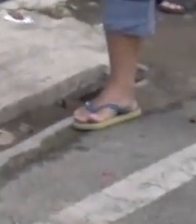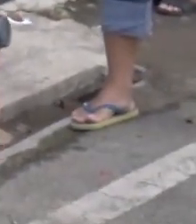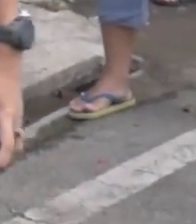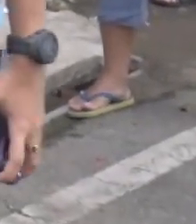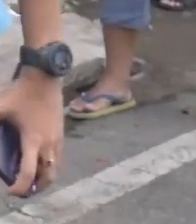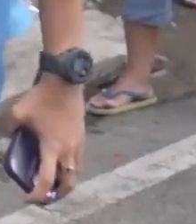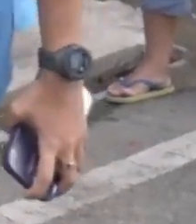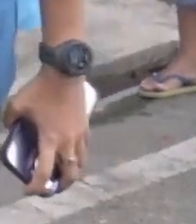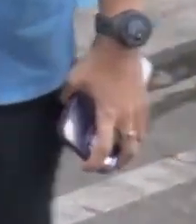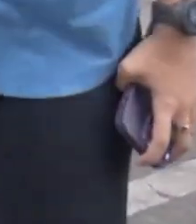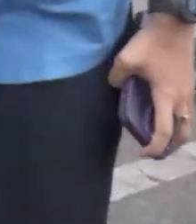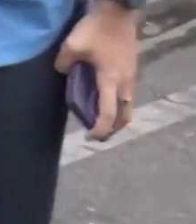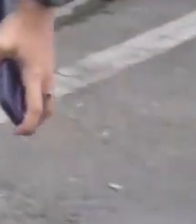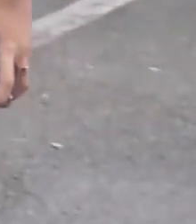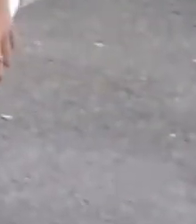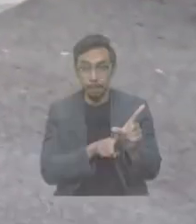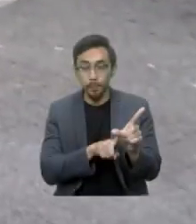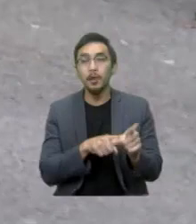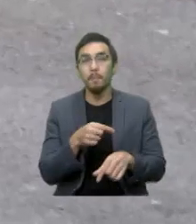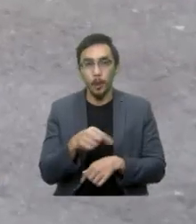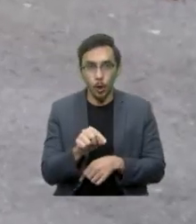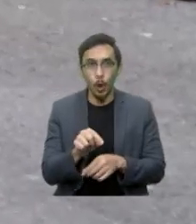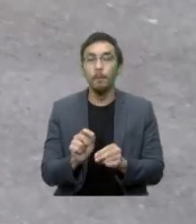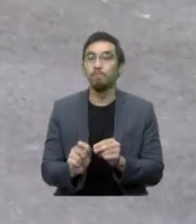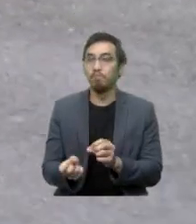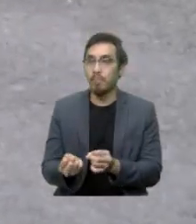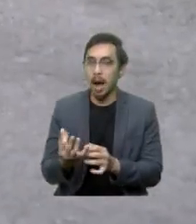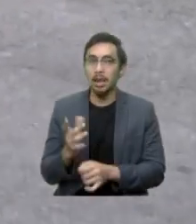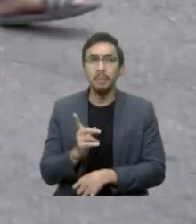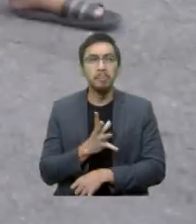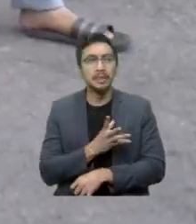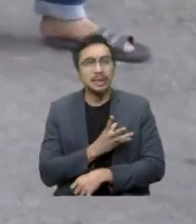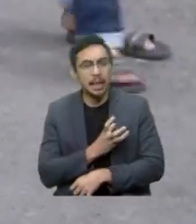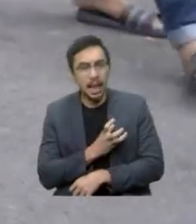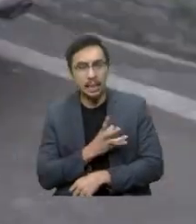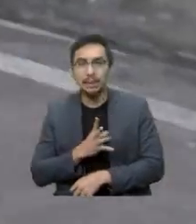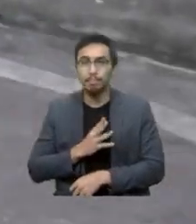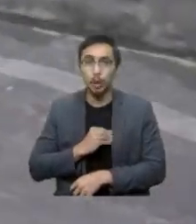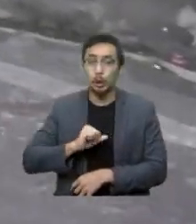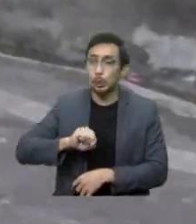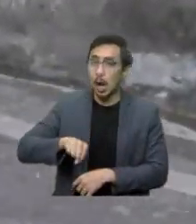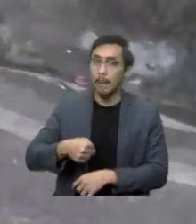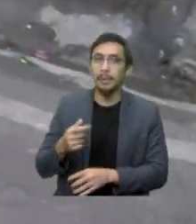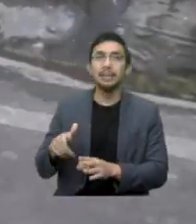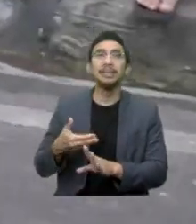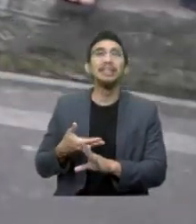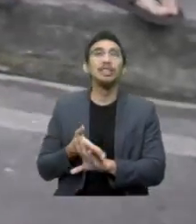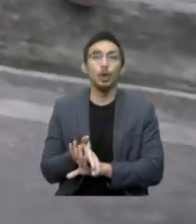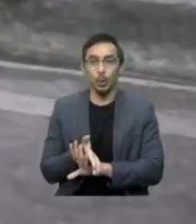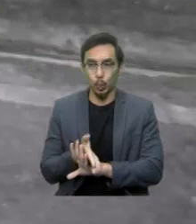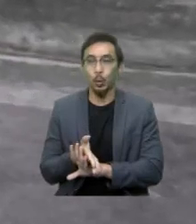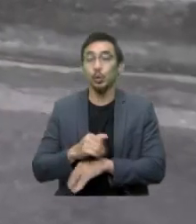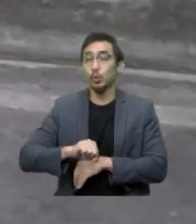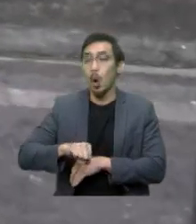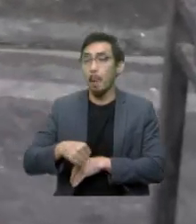yang mengaku sengaja melakukan aksinya karena sakit hati dan cemburu pada suaminya yang diduga selingkuh. Akibatnya sang suami yang baru 10